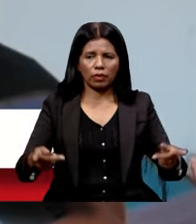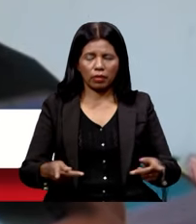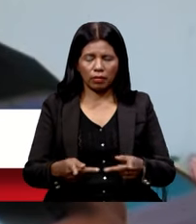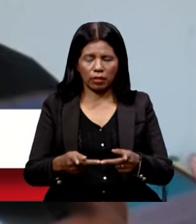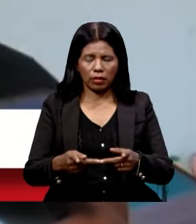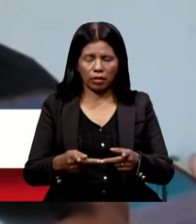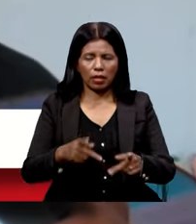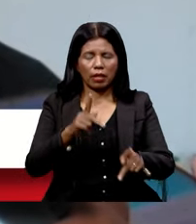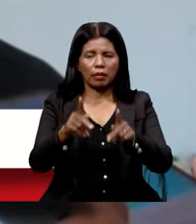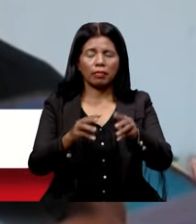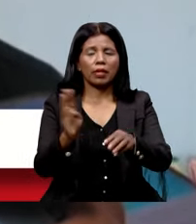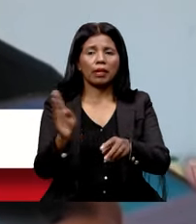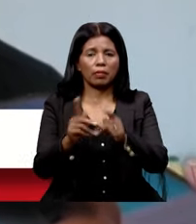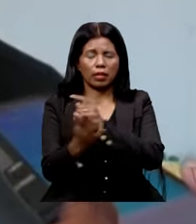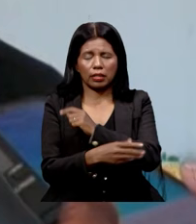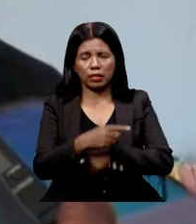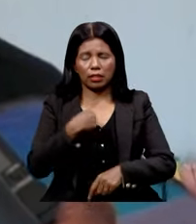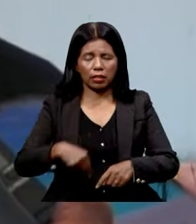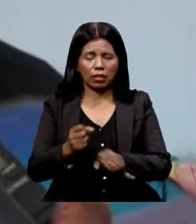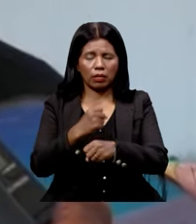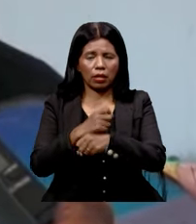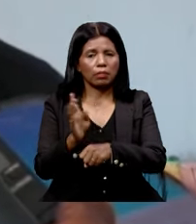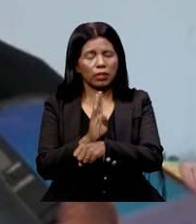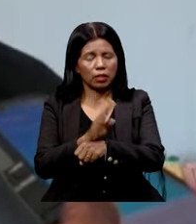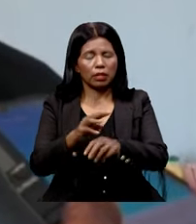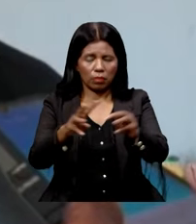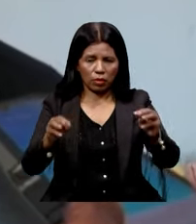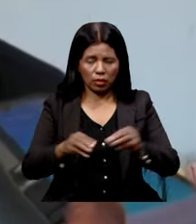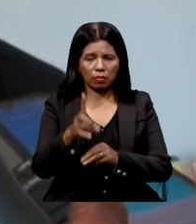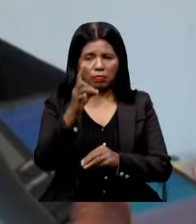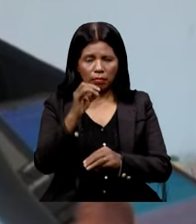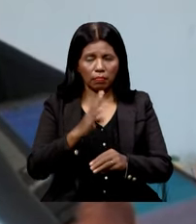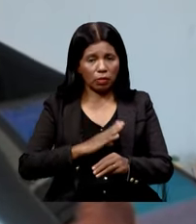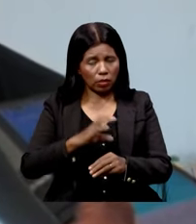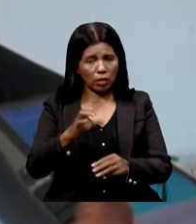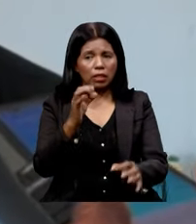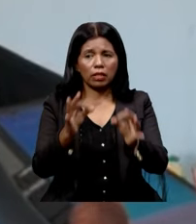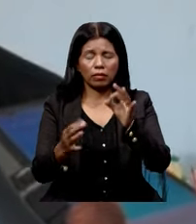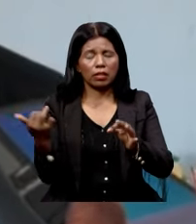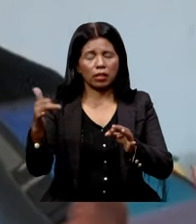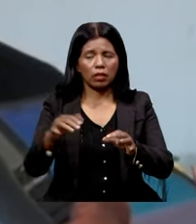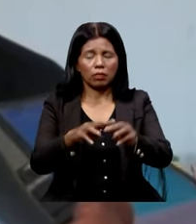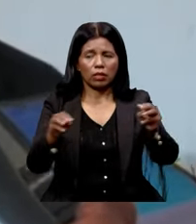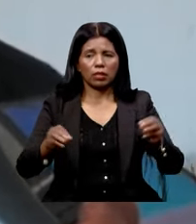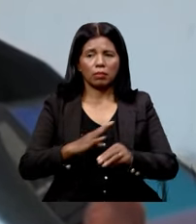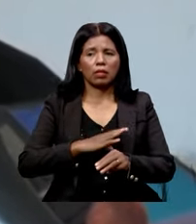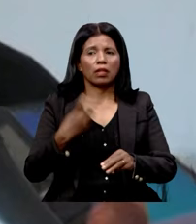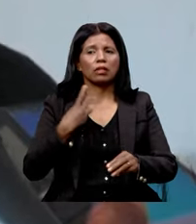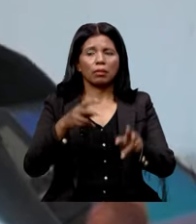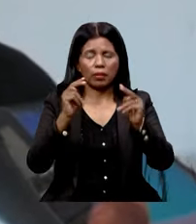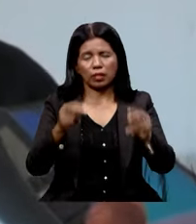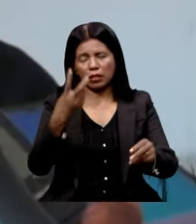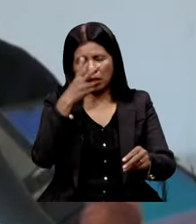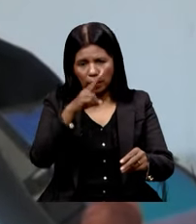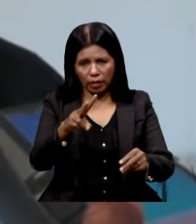sira atu bela halu bisnis ka, ia tene município pokok. Tamba nema karik sir nebe mak iya ona munisipi karik ita persija hare lain ini